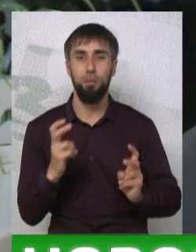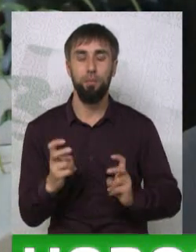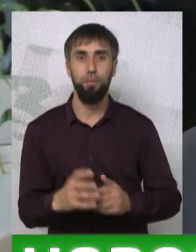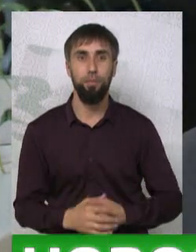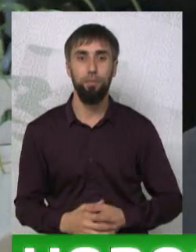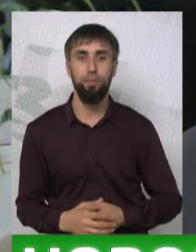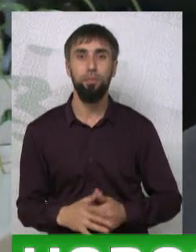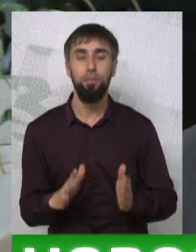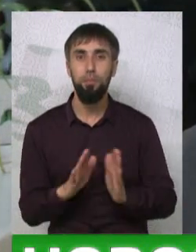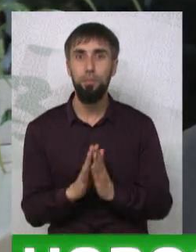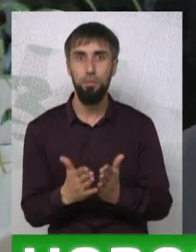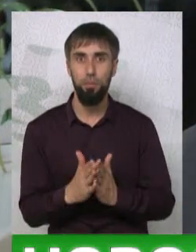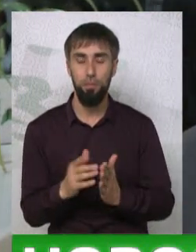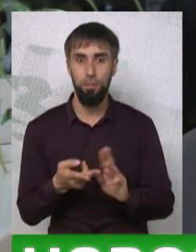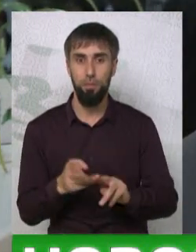книга